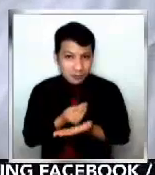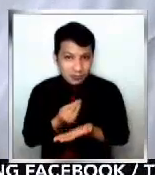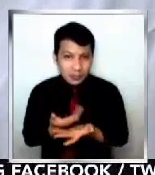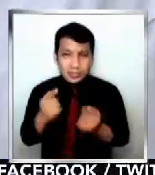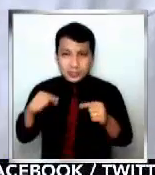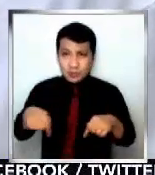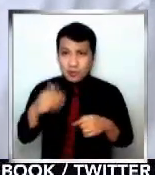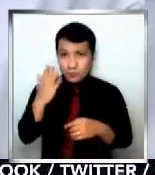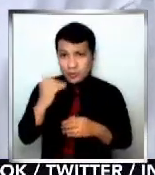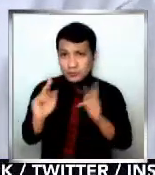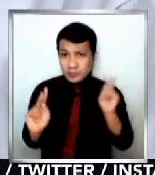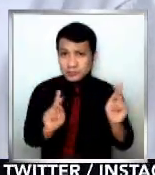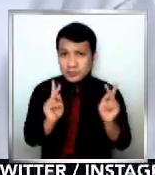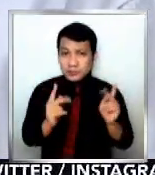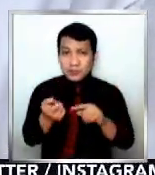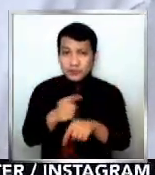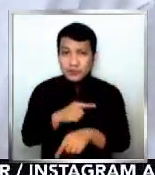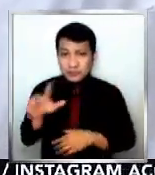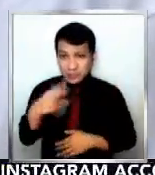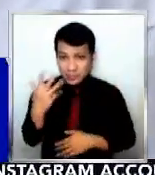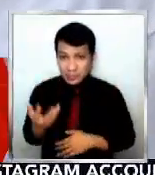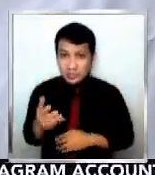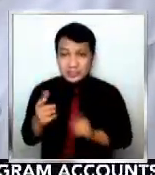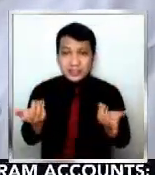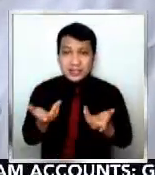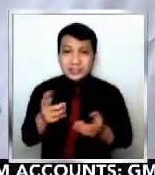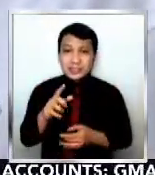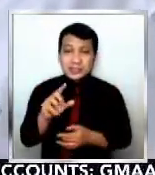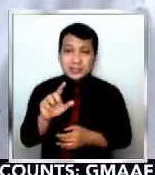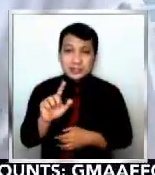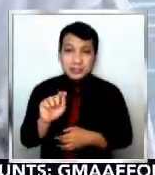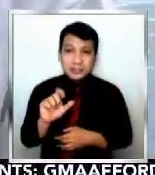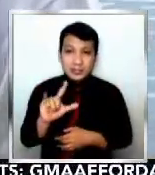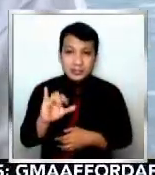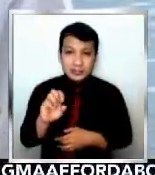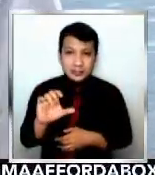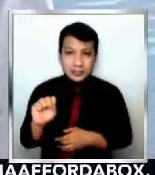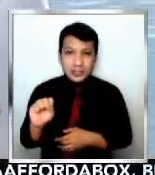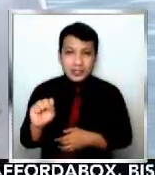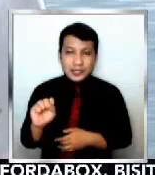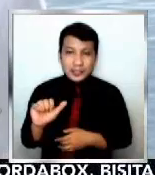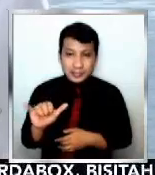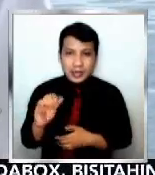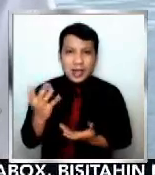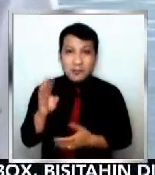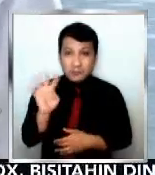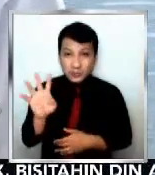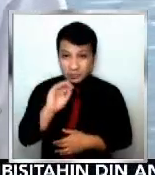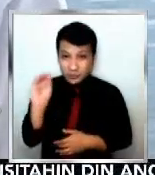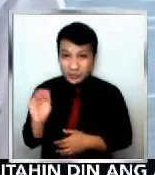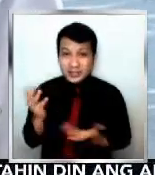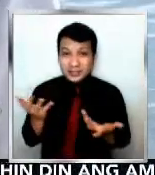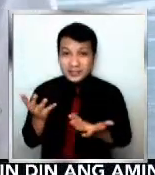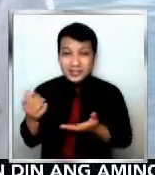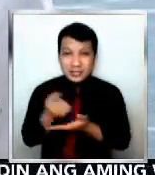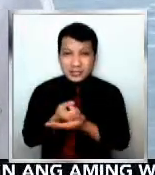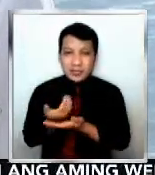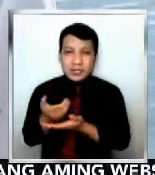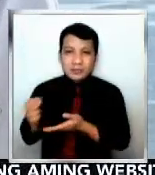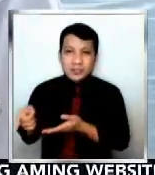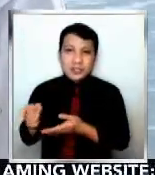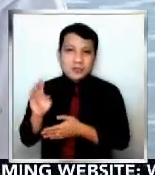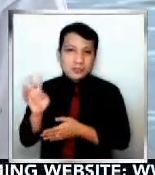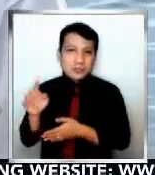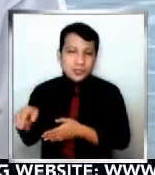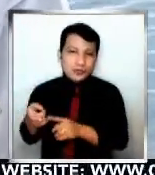ay ang 40% ay sa pangisdaan. Ang supply po ng Manila, ganun din, 40% galing